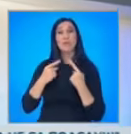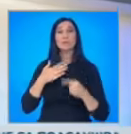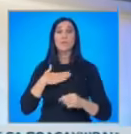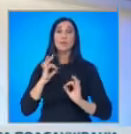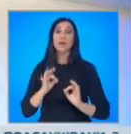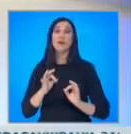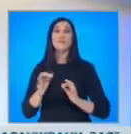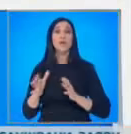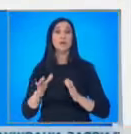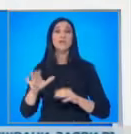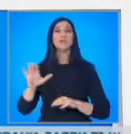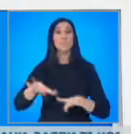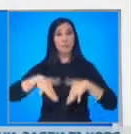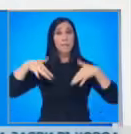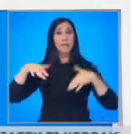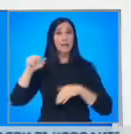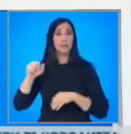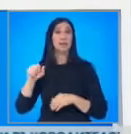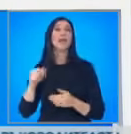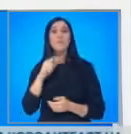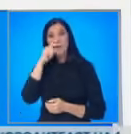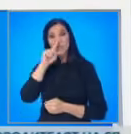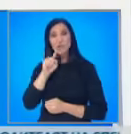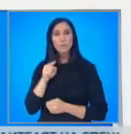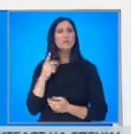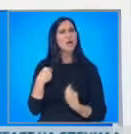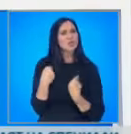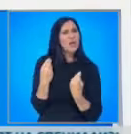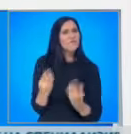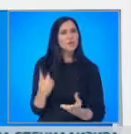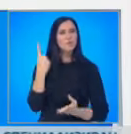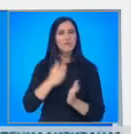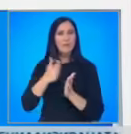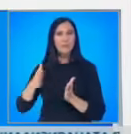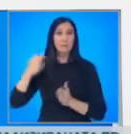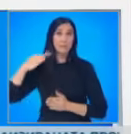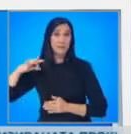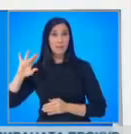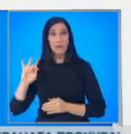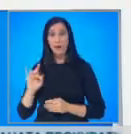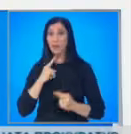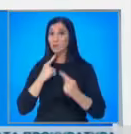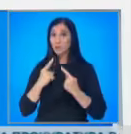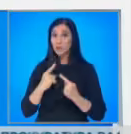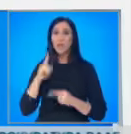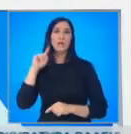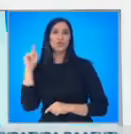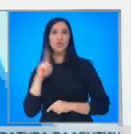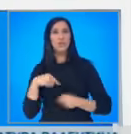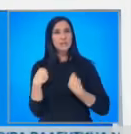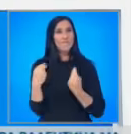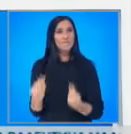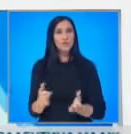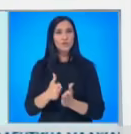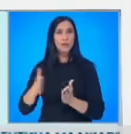с парламентарните партии. На този фон важен въпрос е кога ще бъде връчен първият мандат. Президентът Румен Радев коментира, че денят за връчване